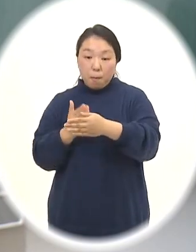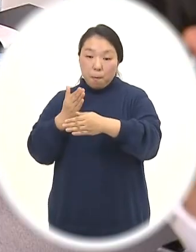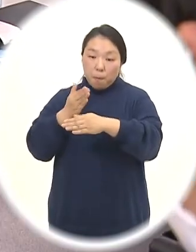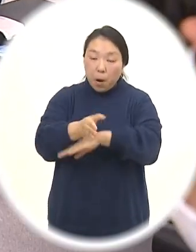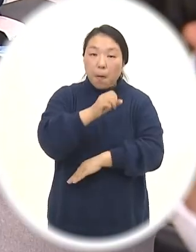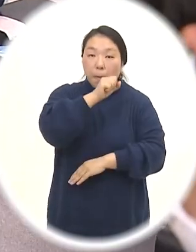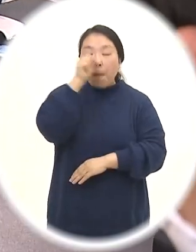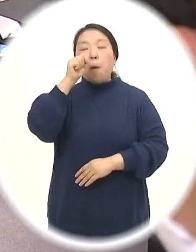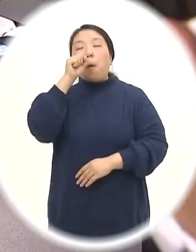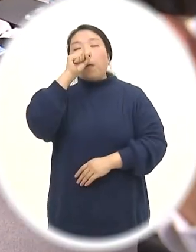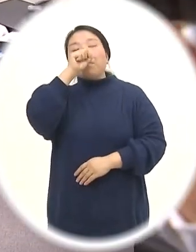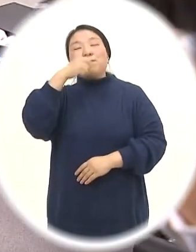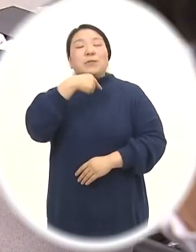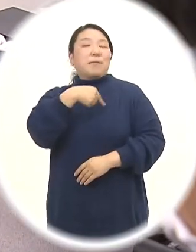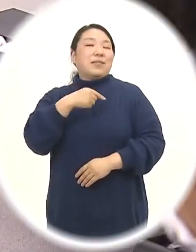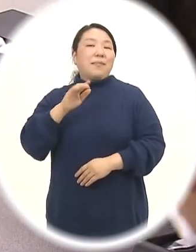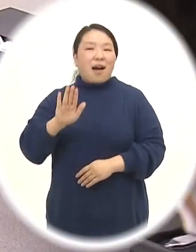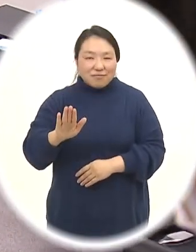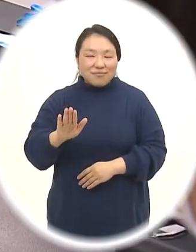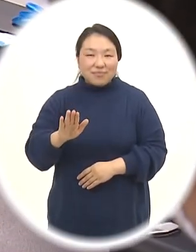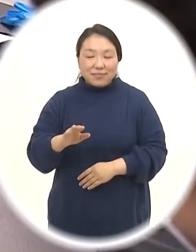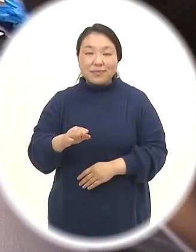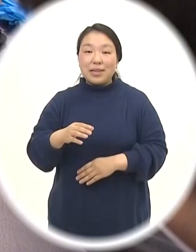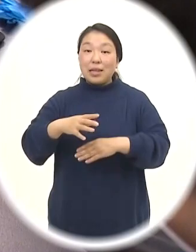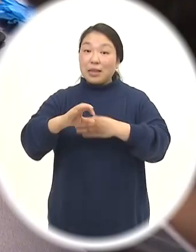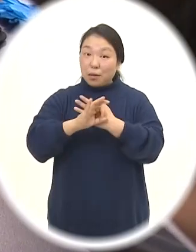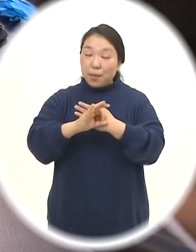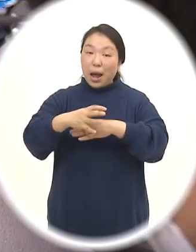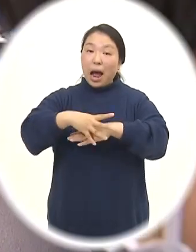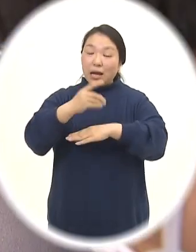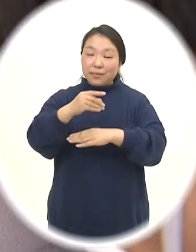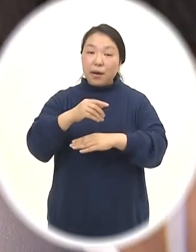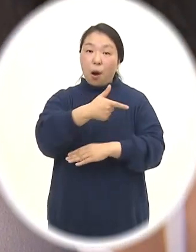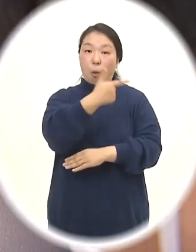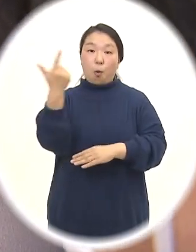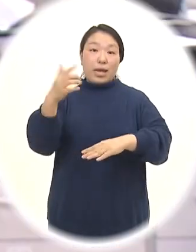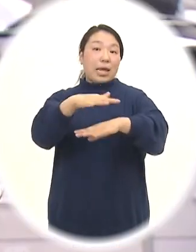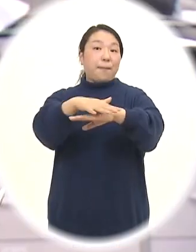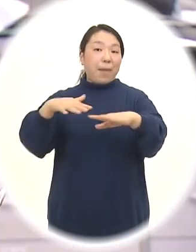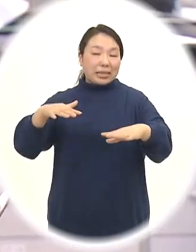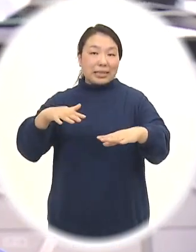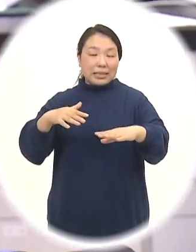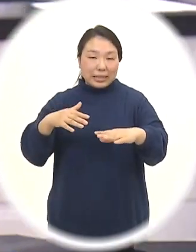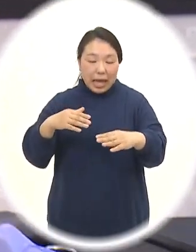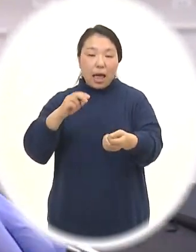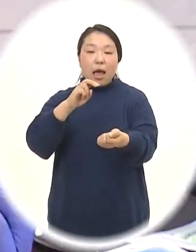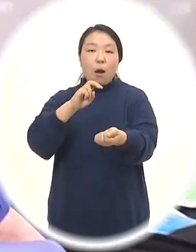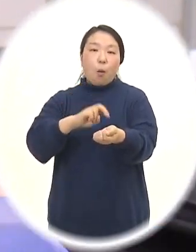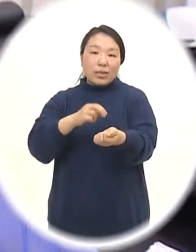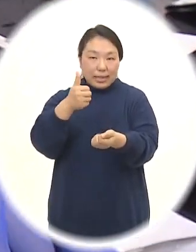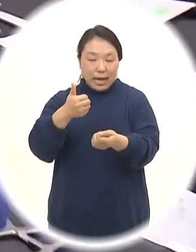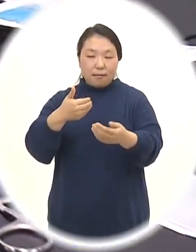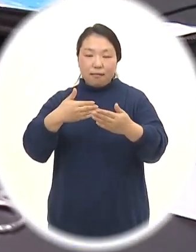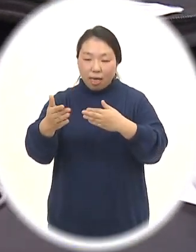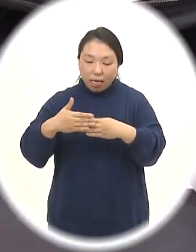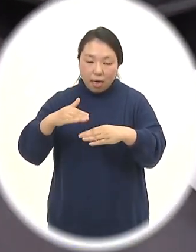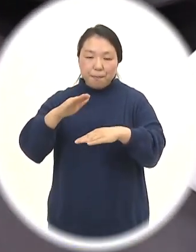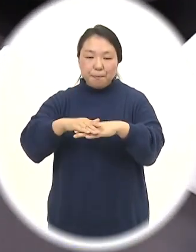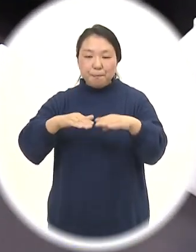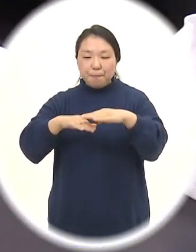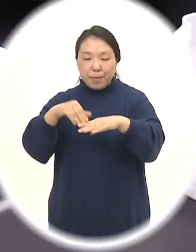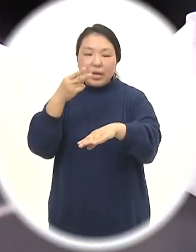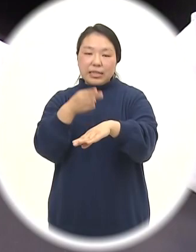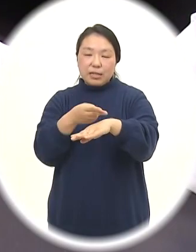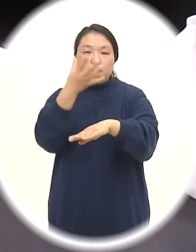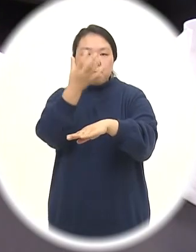思うのでもちろん最初は都会で働いて技術を身につけてからでも結構なんでですけれどもいわきに戻ってきて